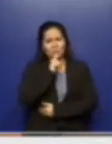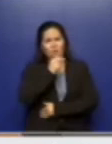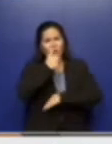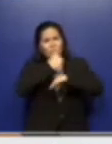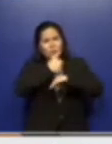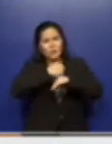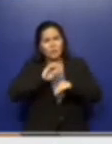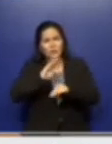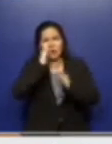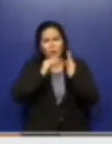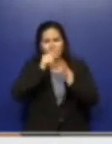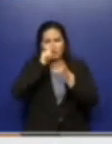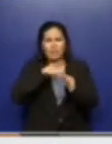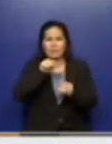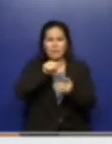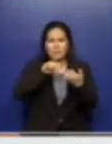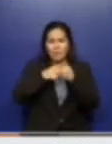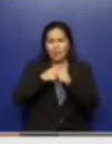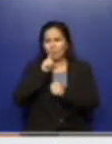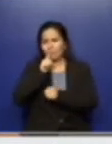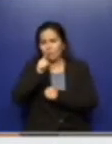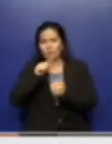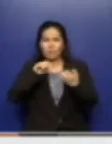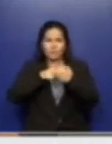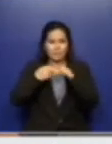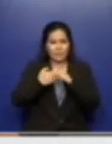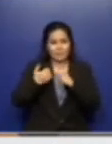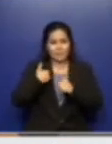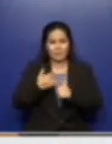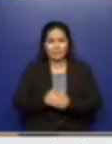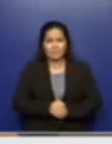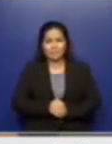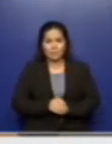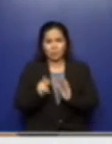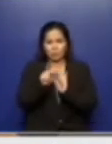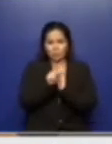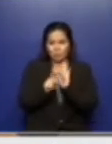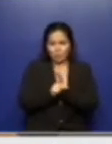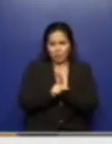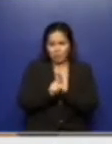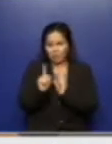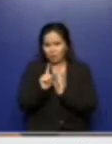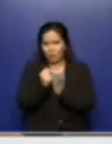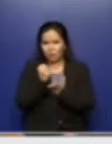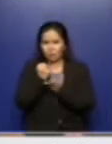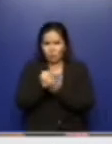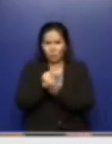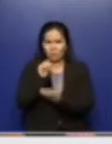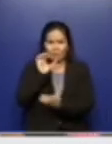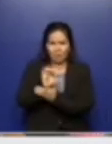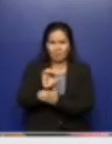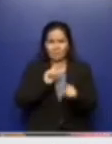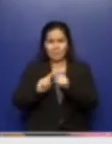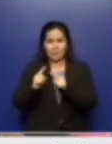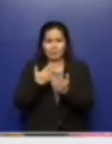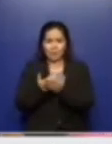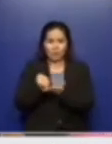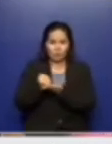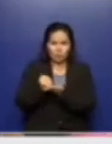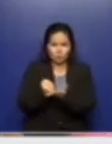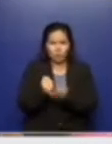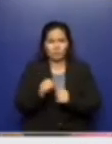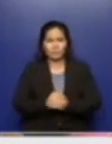ยทำให้เกิดปัญหามากมายนะฮะแล้วก็ไม่รู้ว่าจะใช้กฎหมายฉบับไหนบังคับกับเขาในเรื่องเงินทดแทนก็ดี